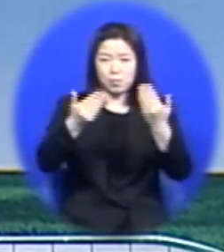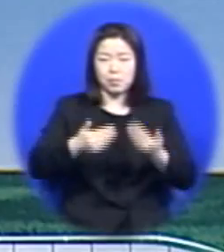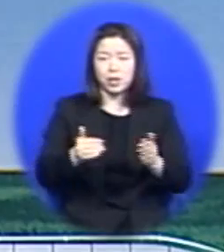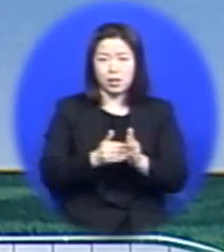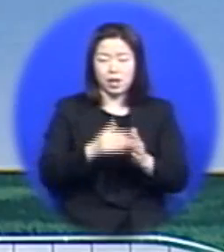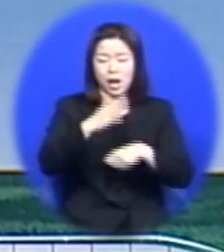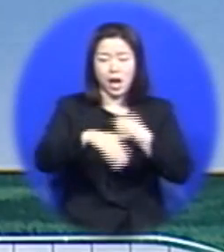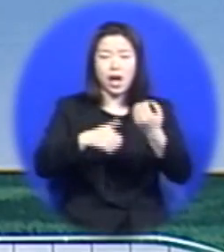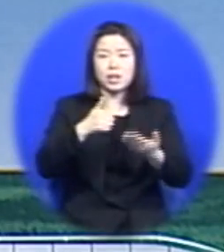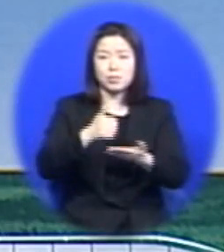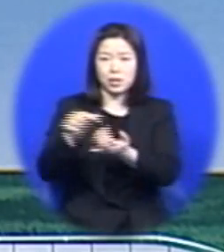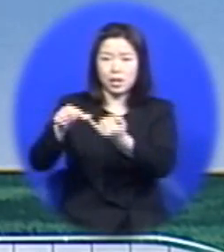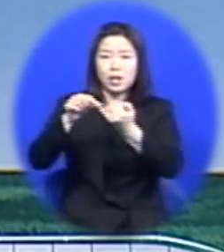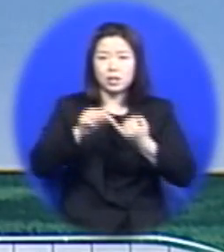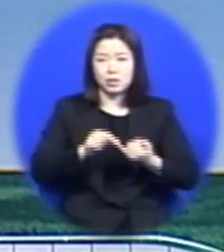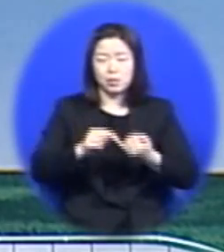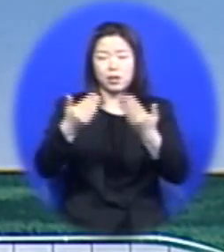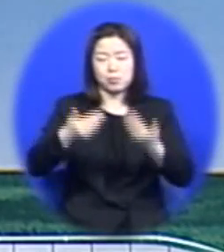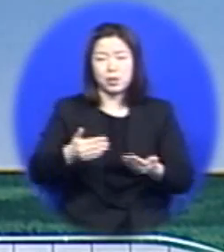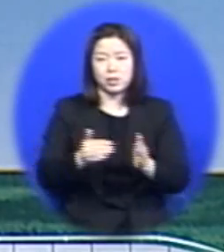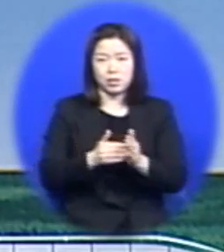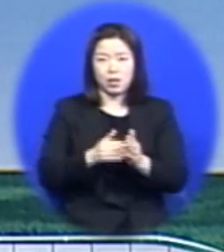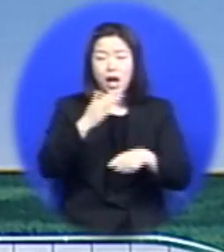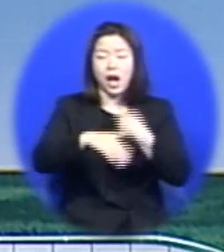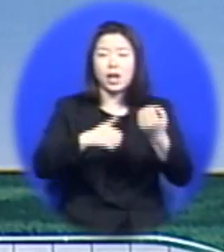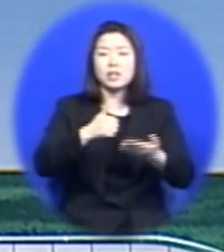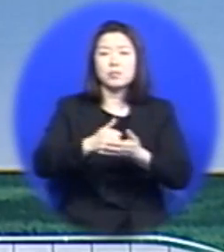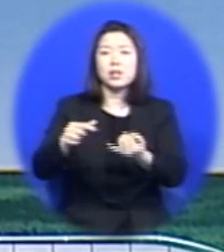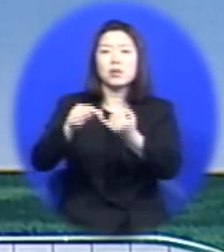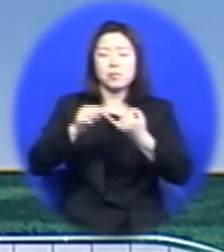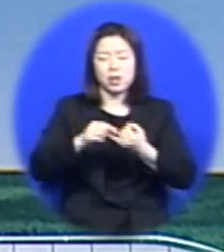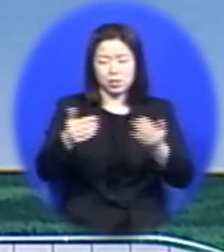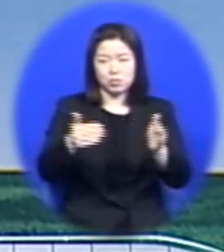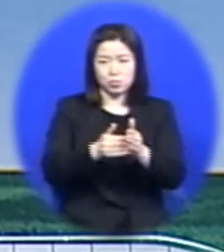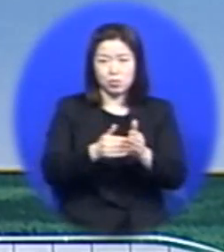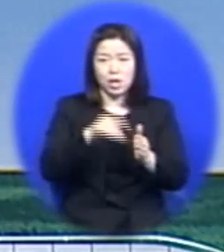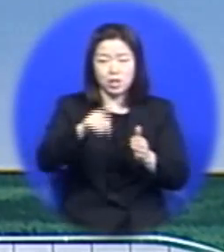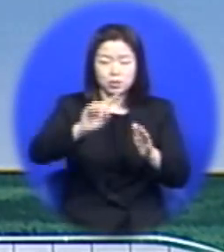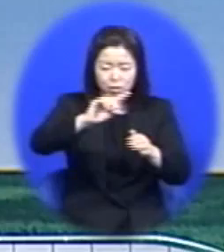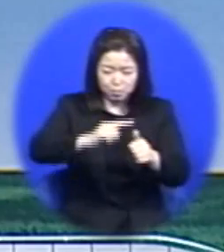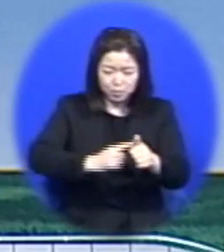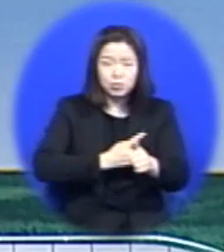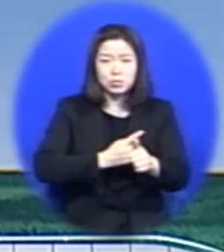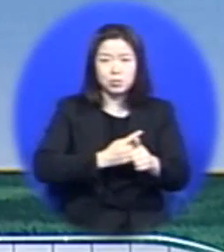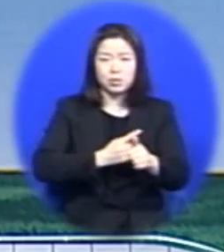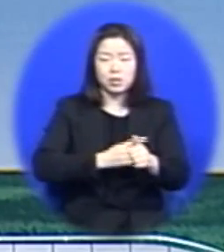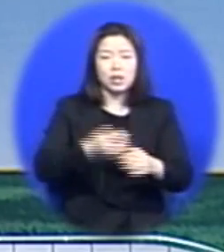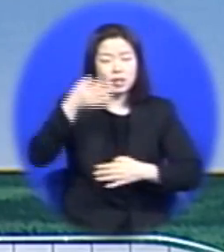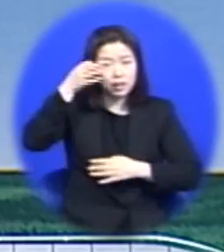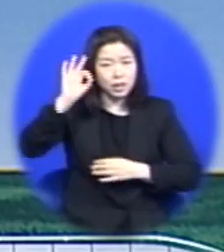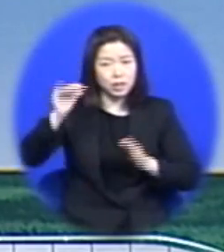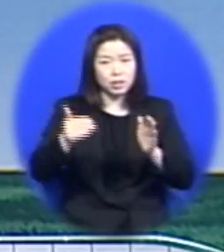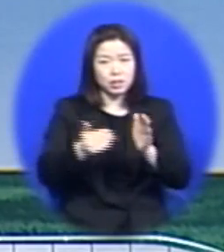하나님에게 입양을 받은 겁니다. 하나님이 받아준 거예요. 그걸 비로소 그가 깨달은